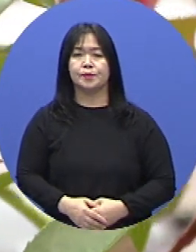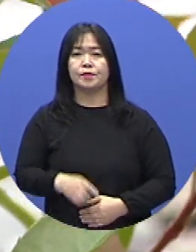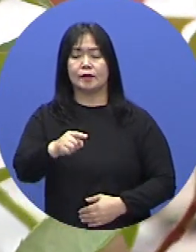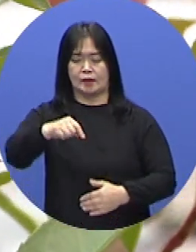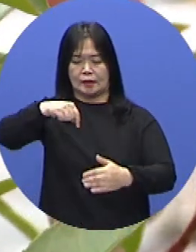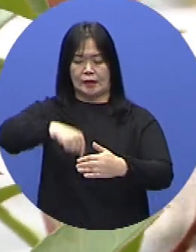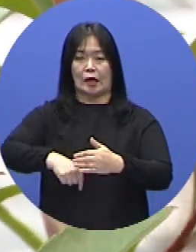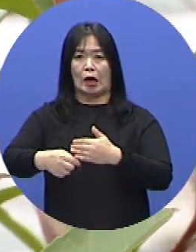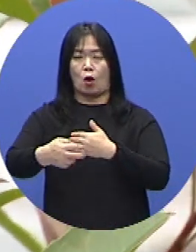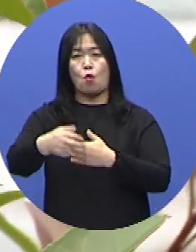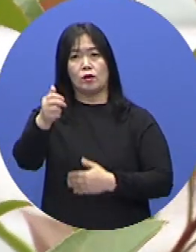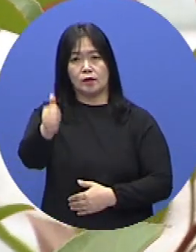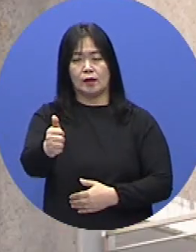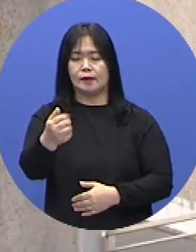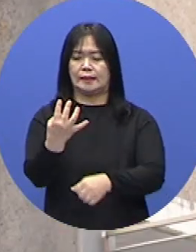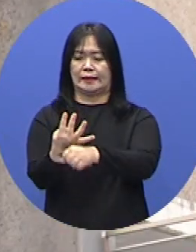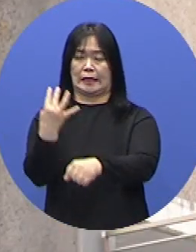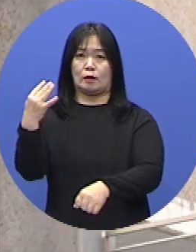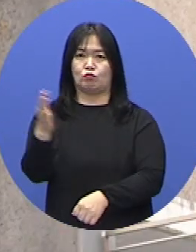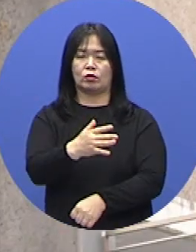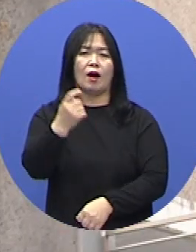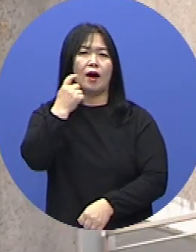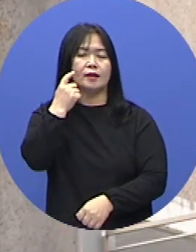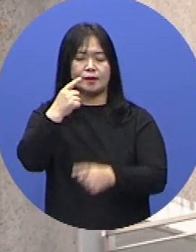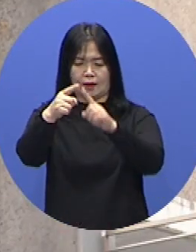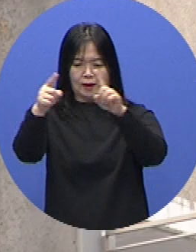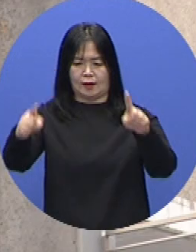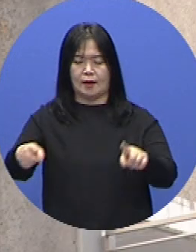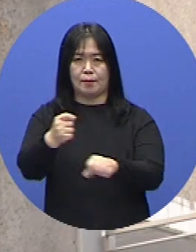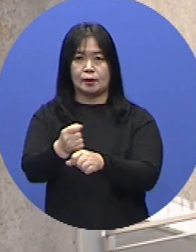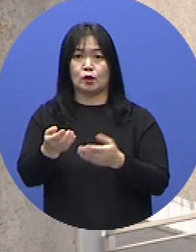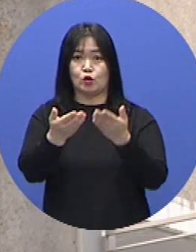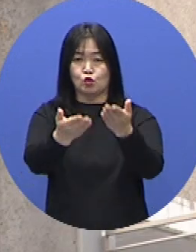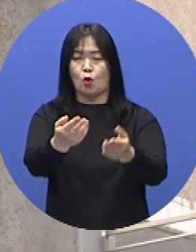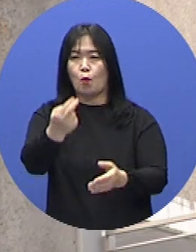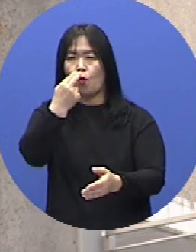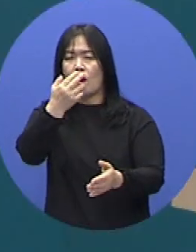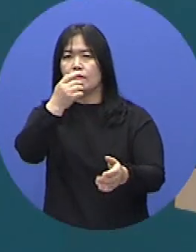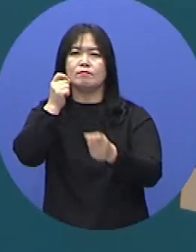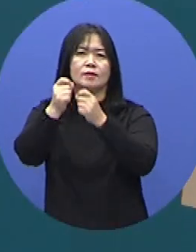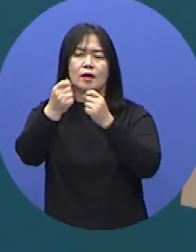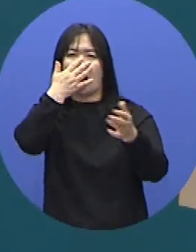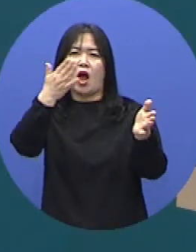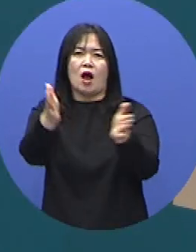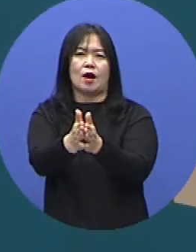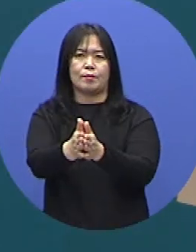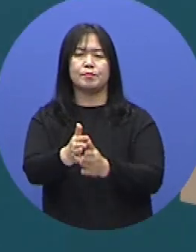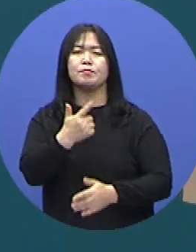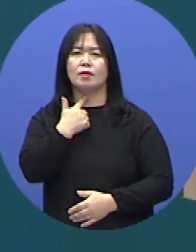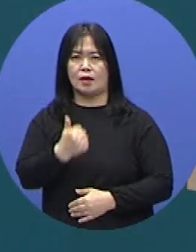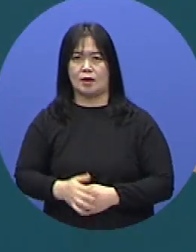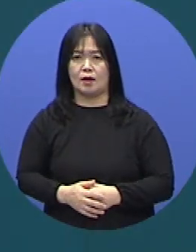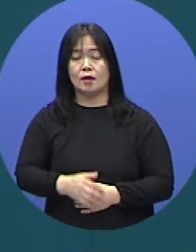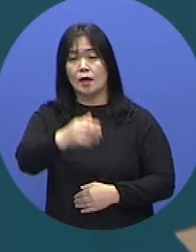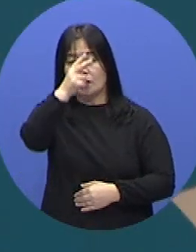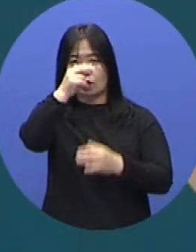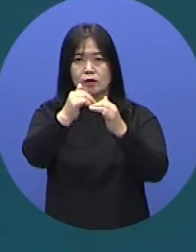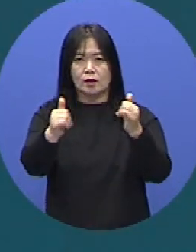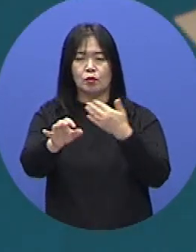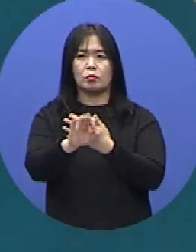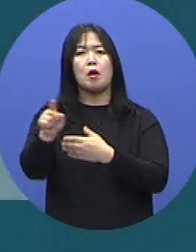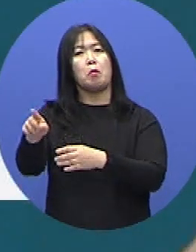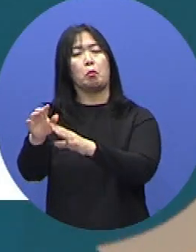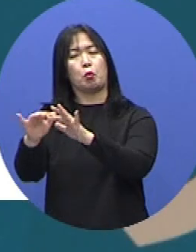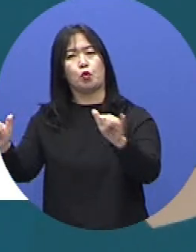이 내과 원장 B 씨는 4년 전부터 허위 진단서를 작성해 보험 사기에 가담한 혐의로 구속됐습니다. 경찰은 B